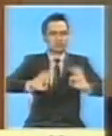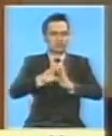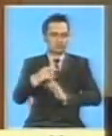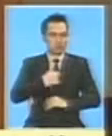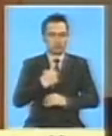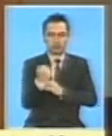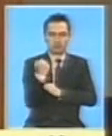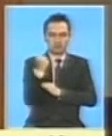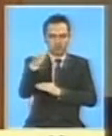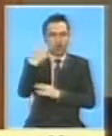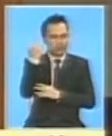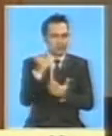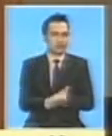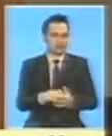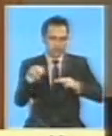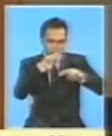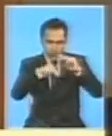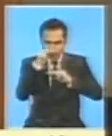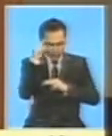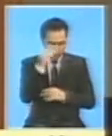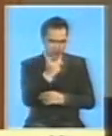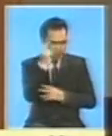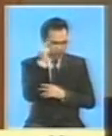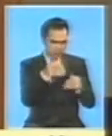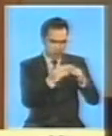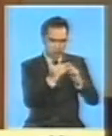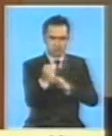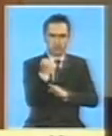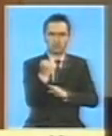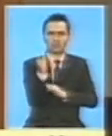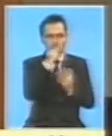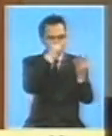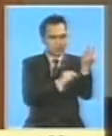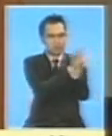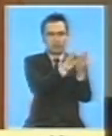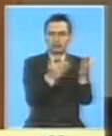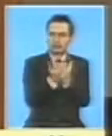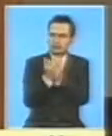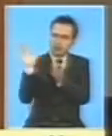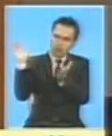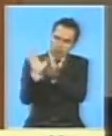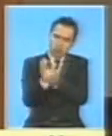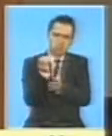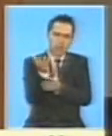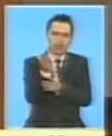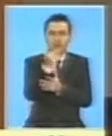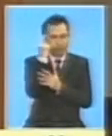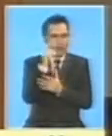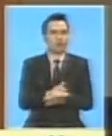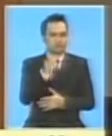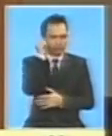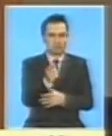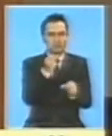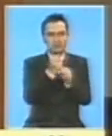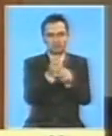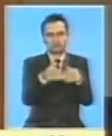ามันเป็นศักยภาพถ้าทุกคนทราบความมั่นคงทำไมความมั่นคงจะต้องใช้งบประมาณไปทำโน่นทำนี่มากมายเราต้องสร้างศักยภาพประเ